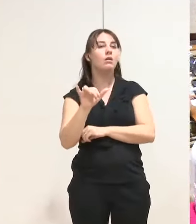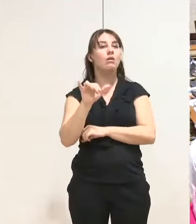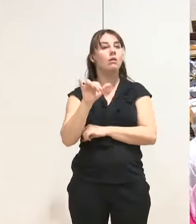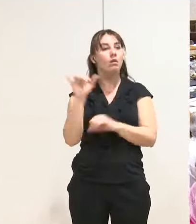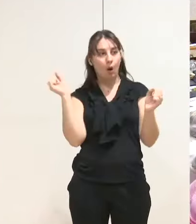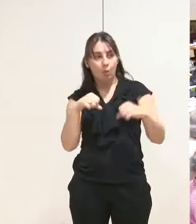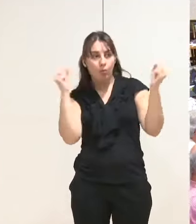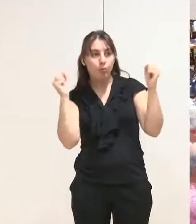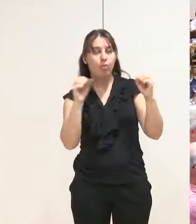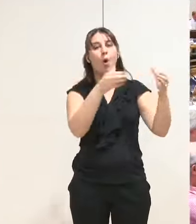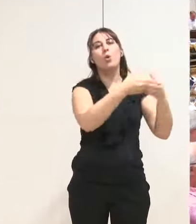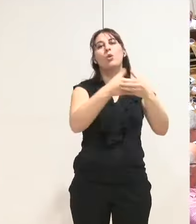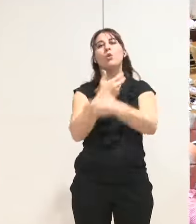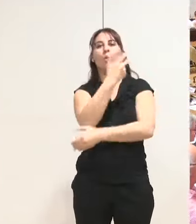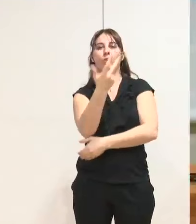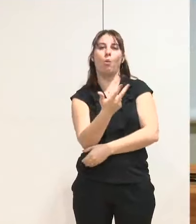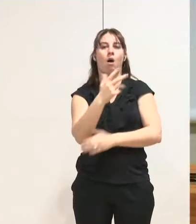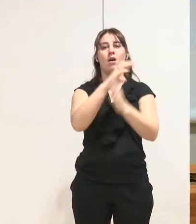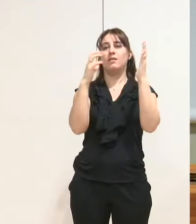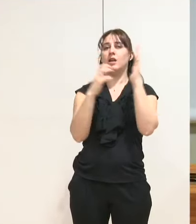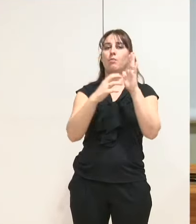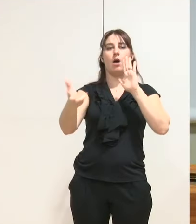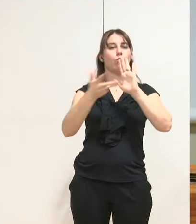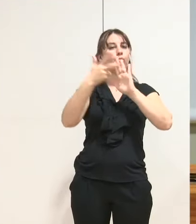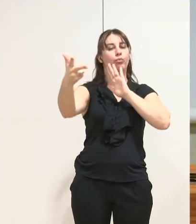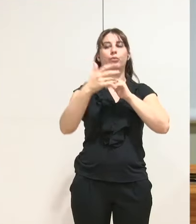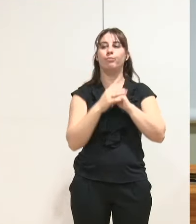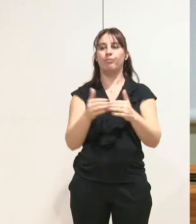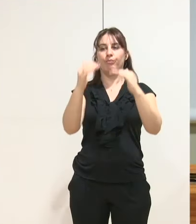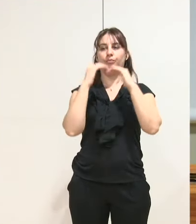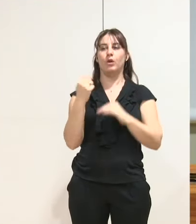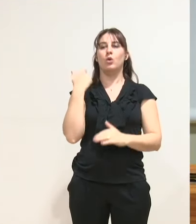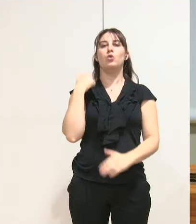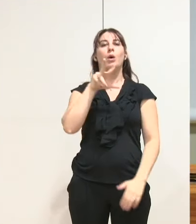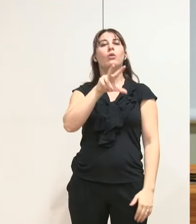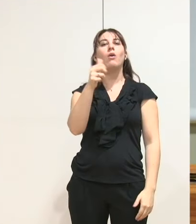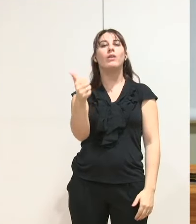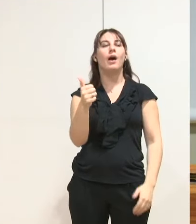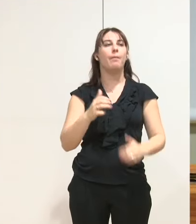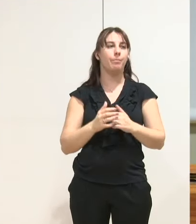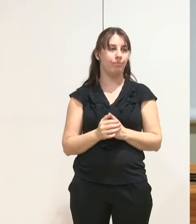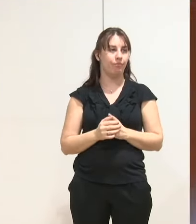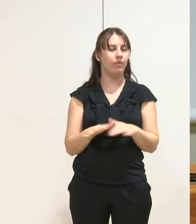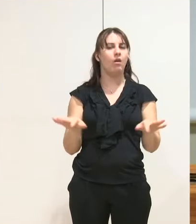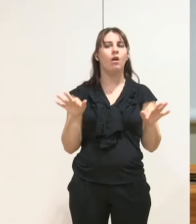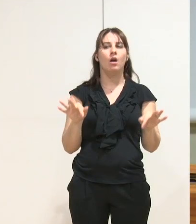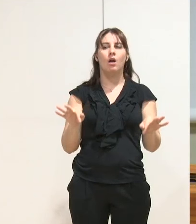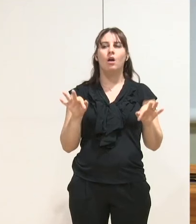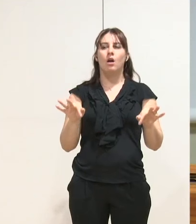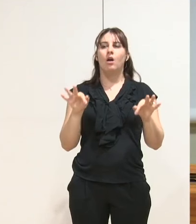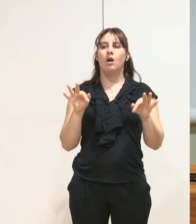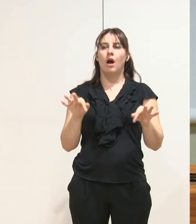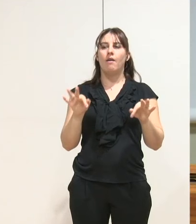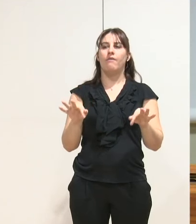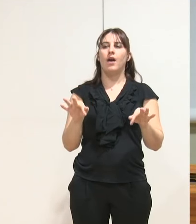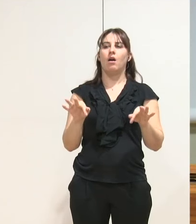pour les trois autres groupes délibération adopté libération numéro 31 porte sur l'approbation de